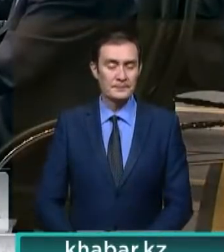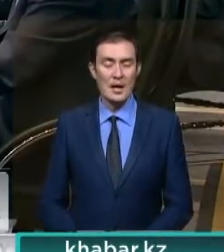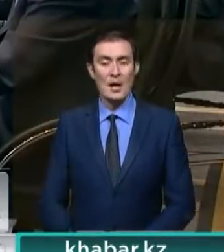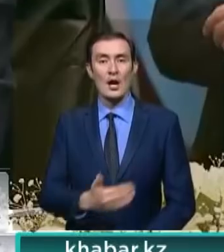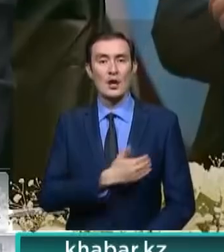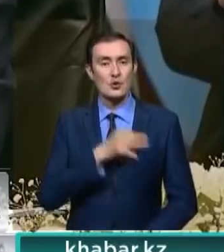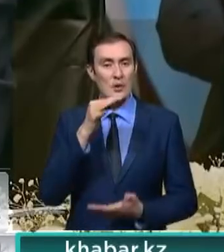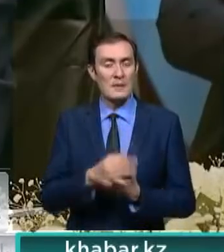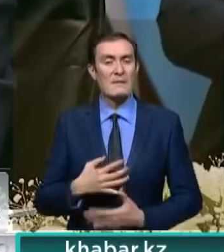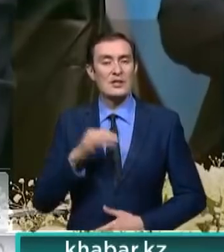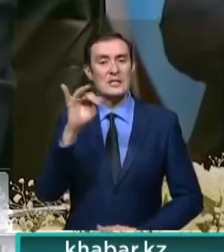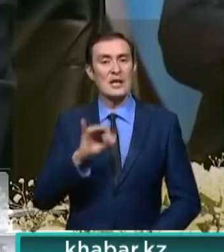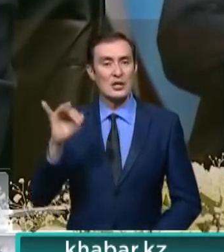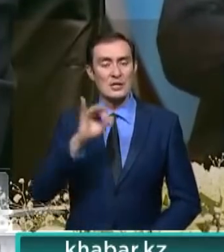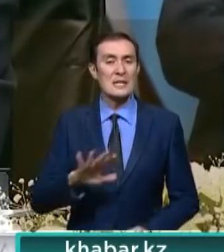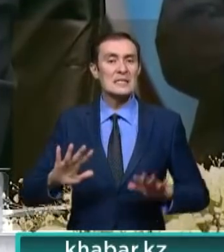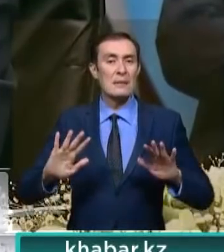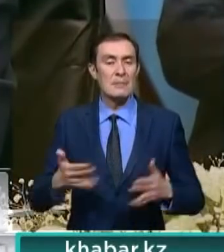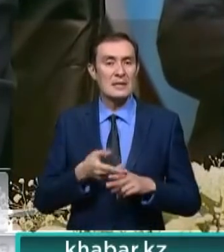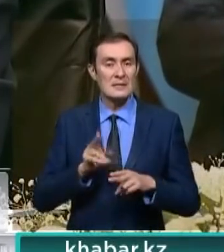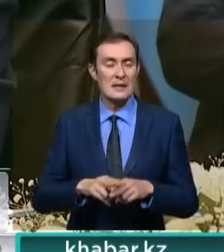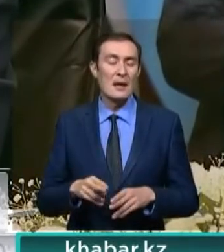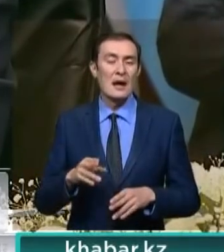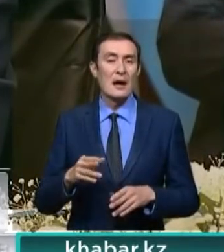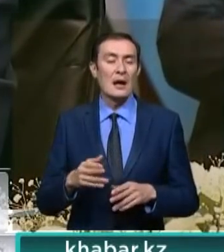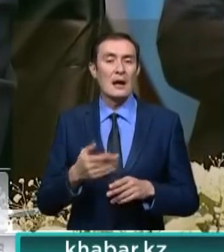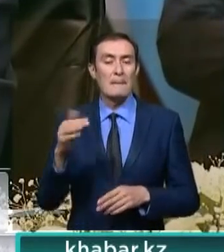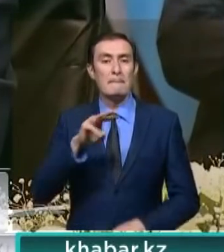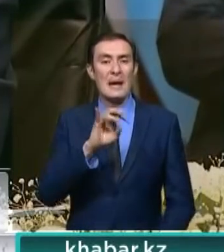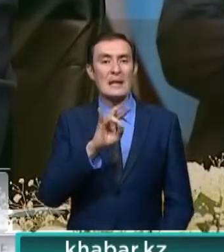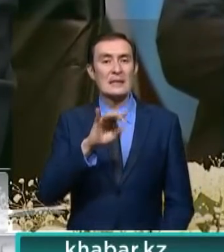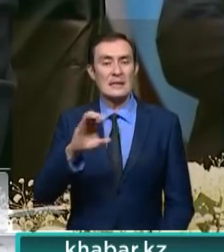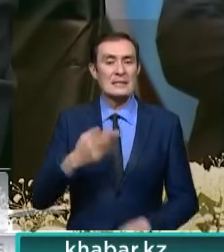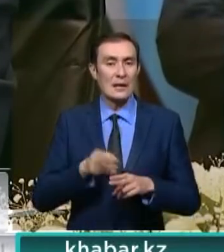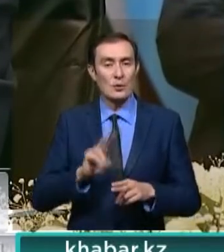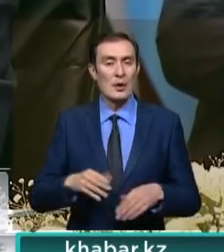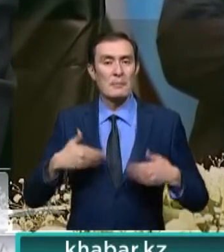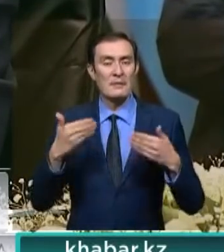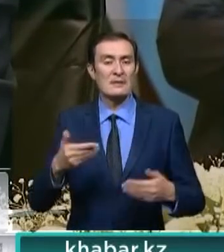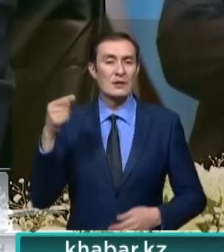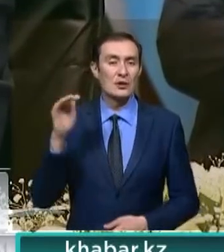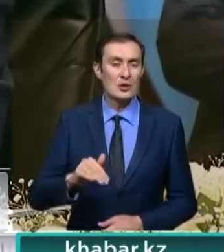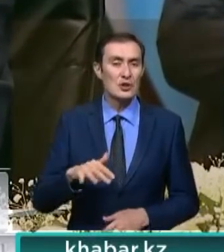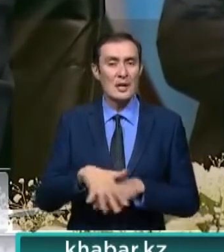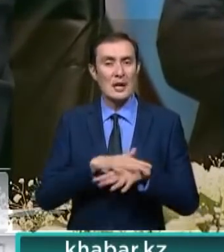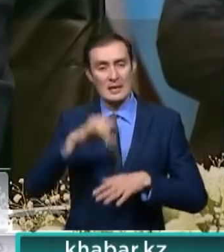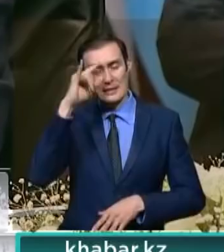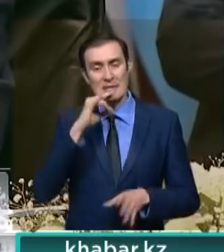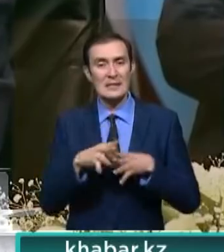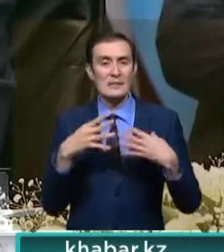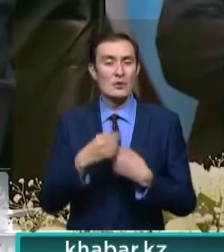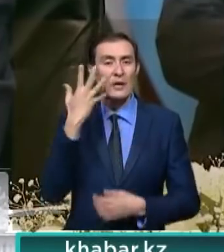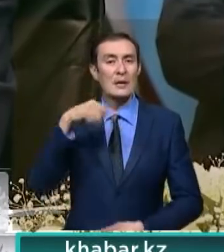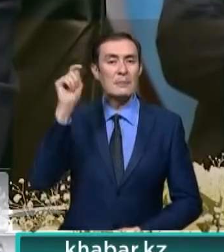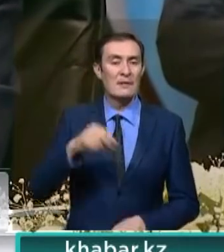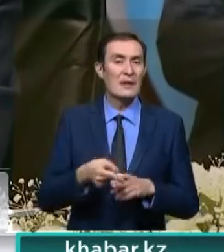Хочу отметить важное историческое событие, связанное с Аднаном Мендересом, который приветствовал тысячи казахстанских семей,